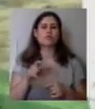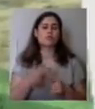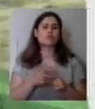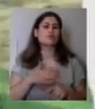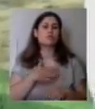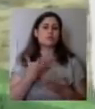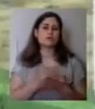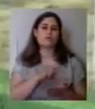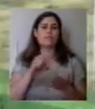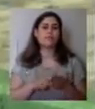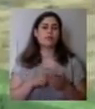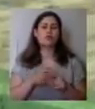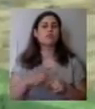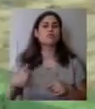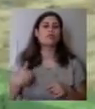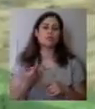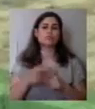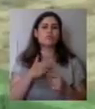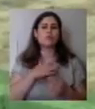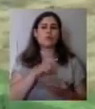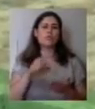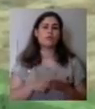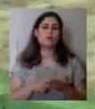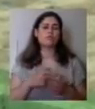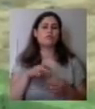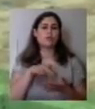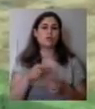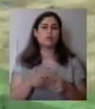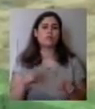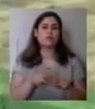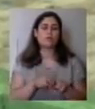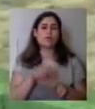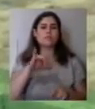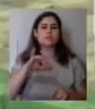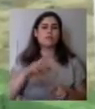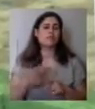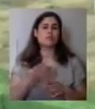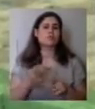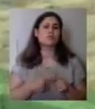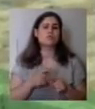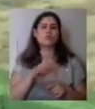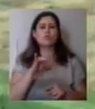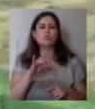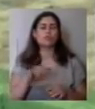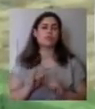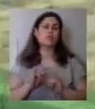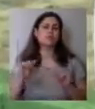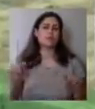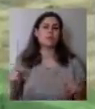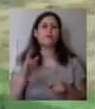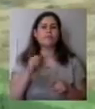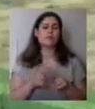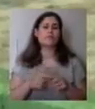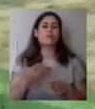своє місто. І дуже хочуть, щоб в нашому місті проходили такі фестивалі, які розвивають культуру, освіту і